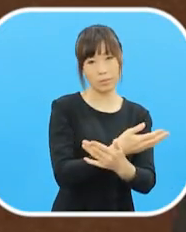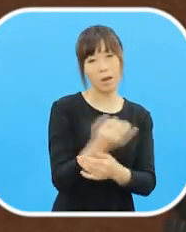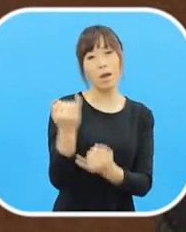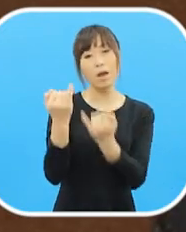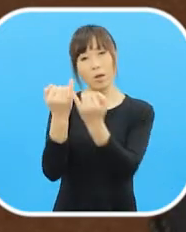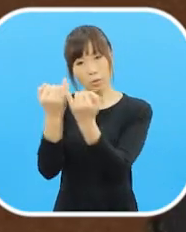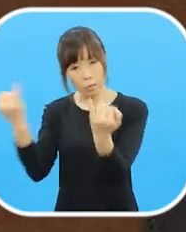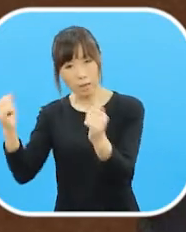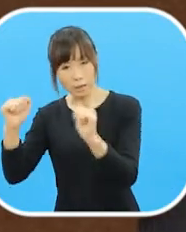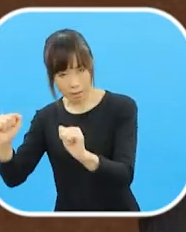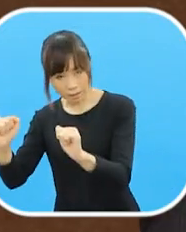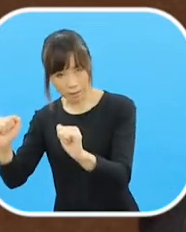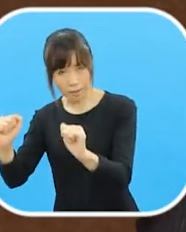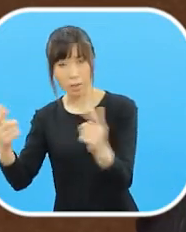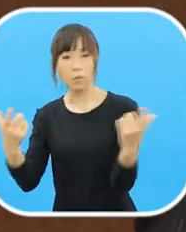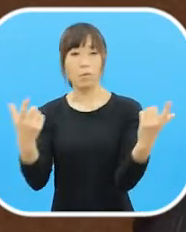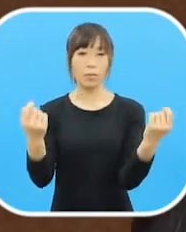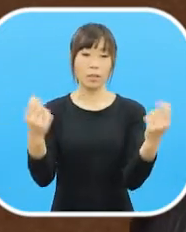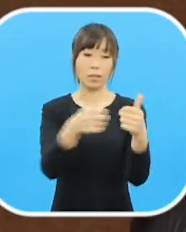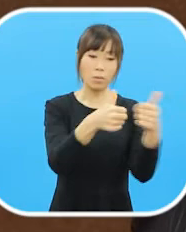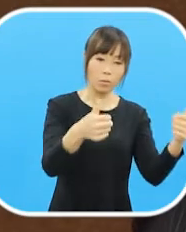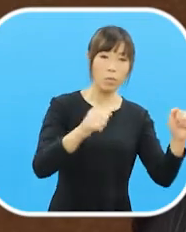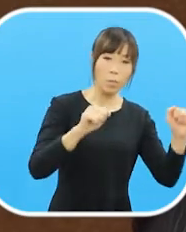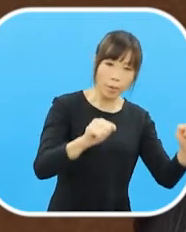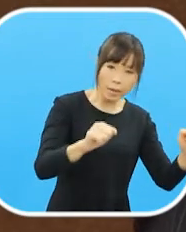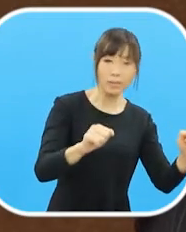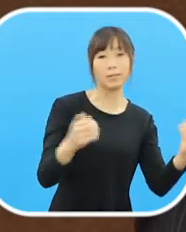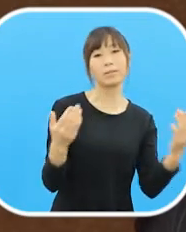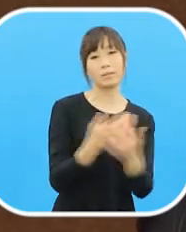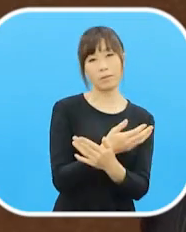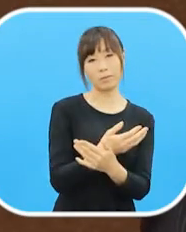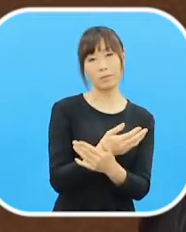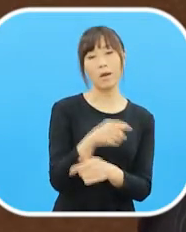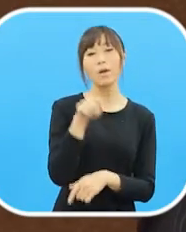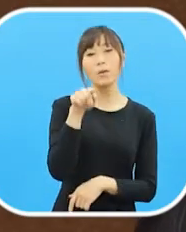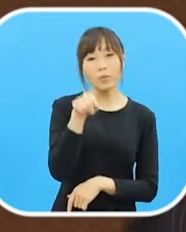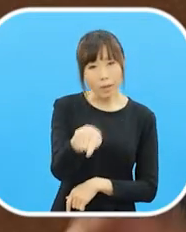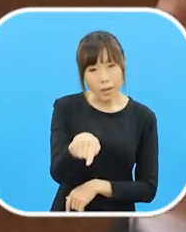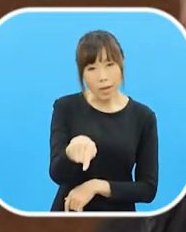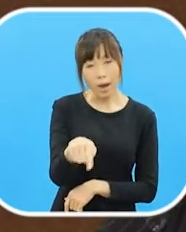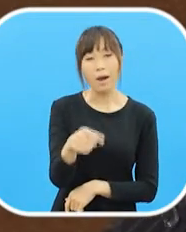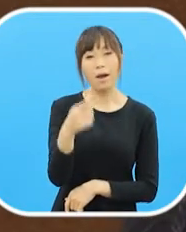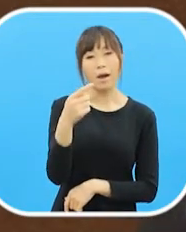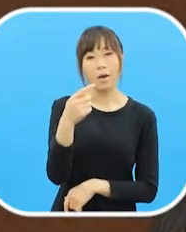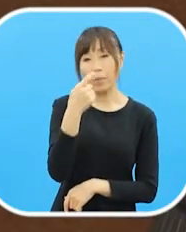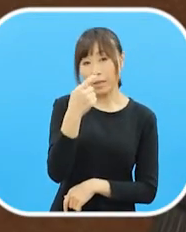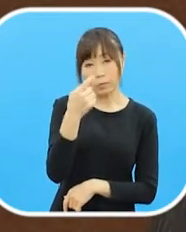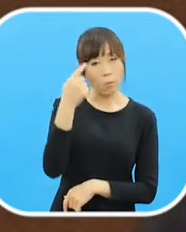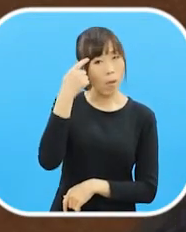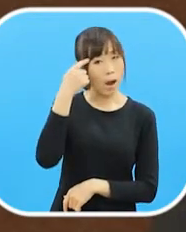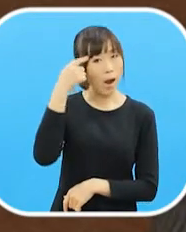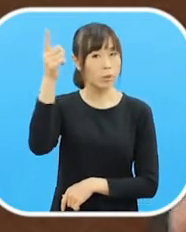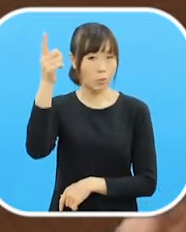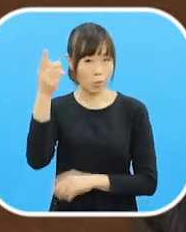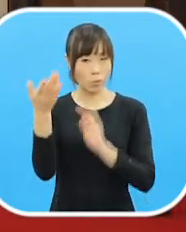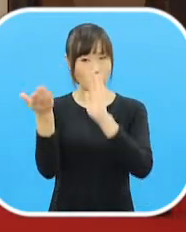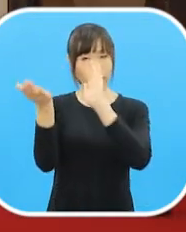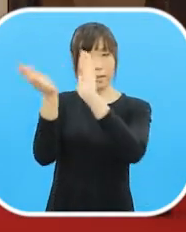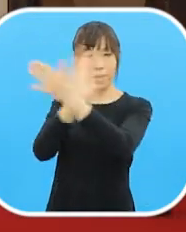に、ですからねやっぱりそこら辺がね私の最大のね、今年のまあ発想の転換から来るビジョンですよ